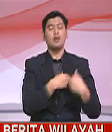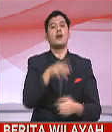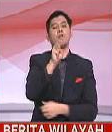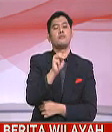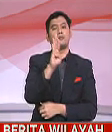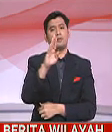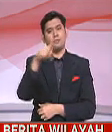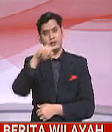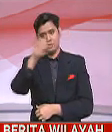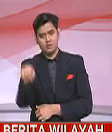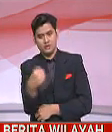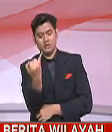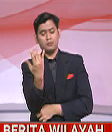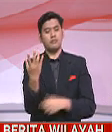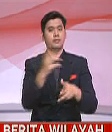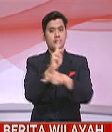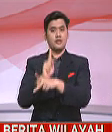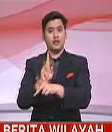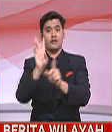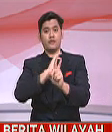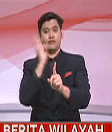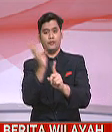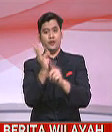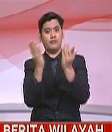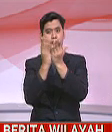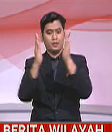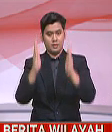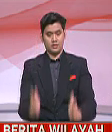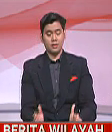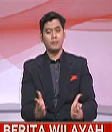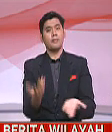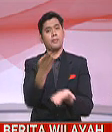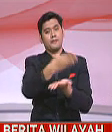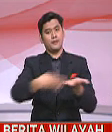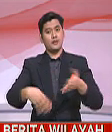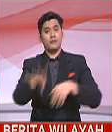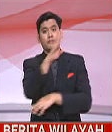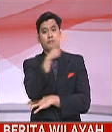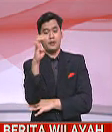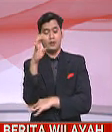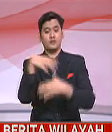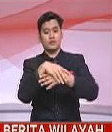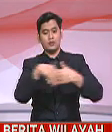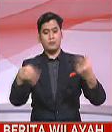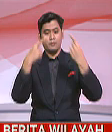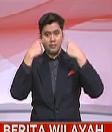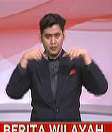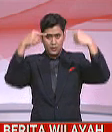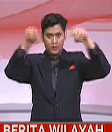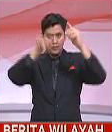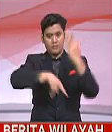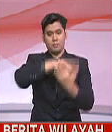MPDGLU menjaga kebajikan pelajar. Menurutnya, MPDGLU memperuntukkan kira-kira RM400 bagi menjayakan program